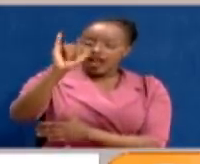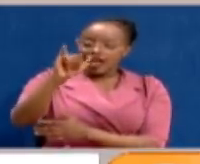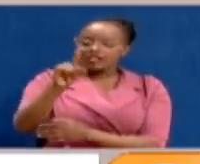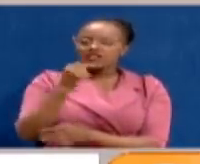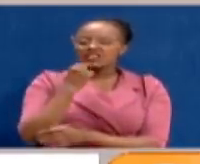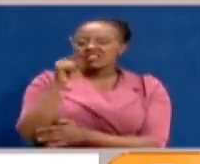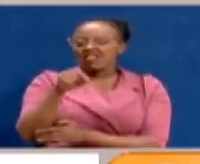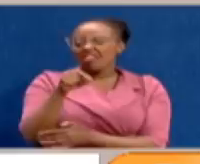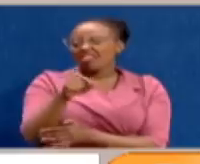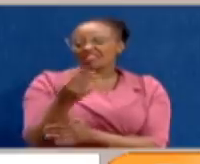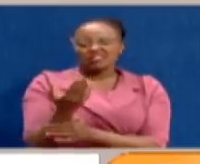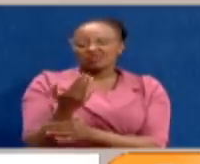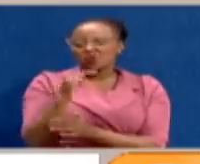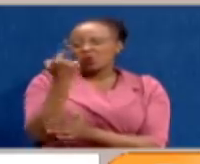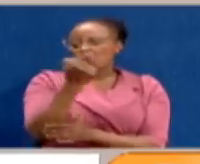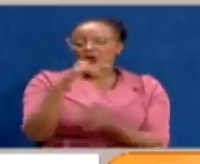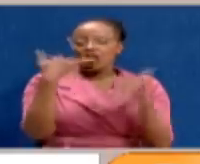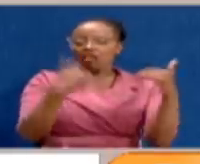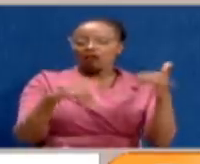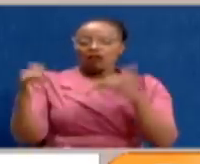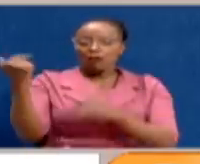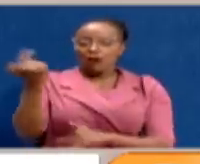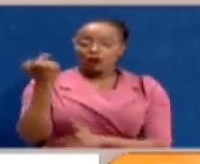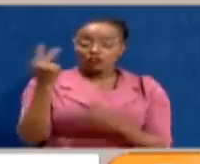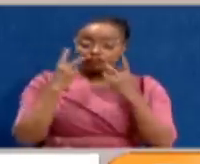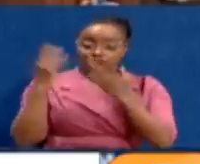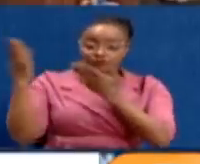madai ya Malala kama sarakasi.